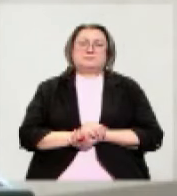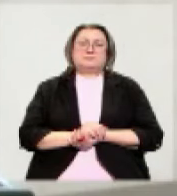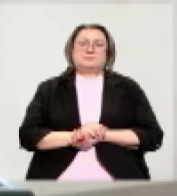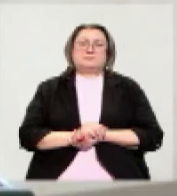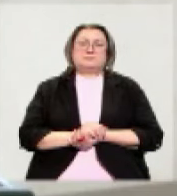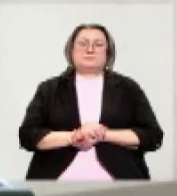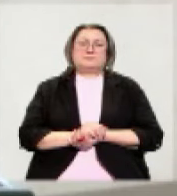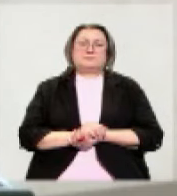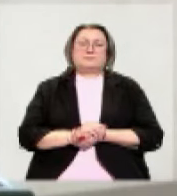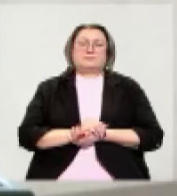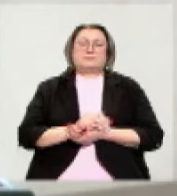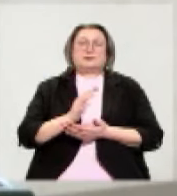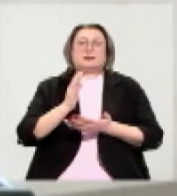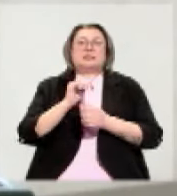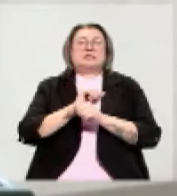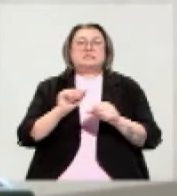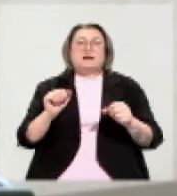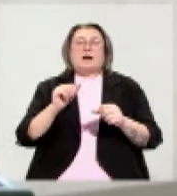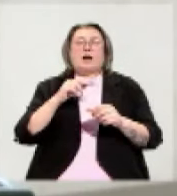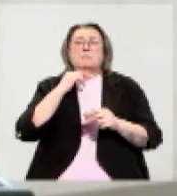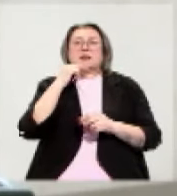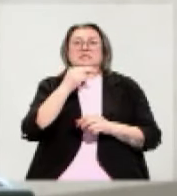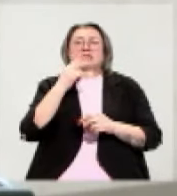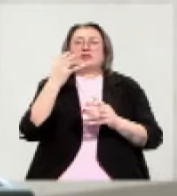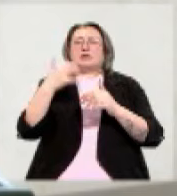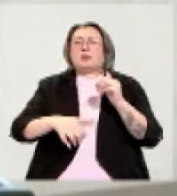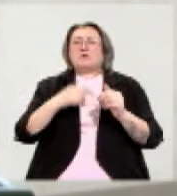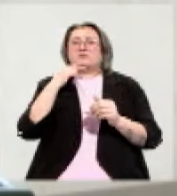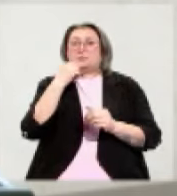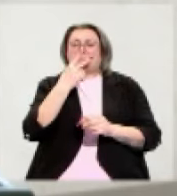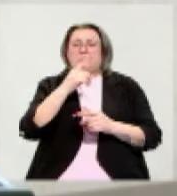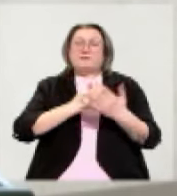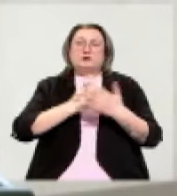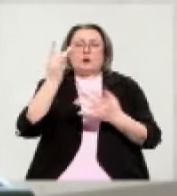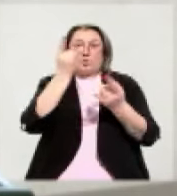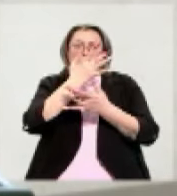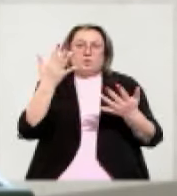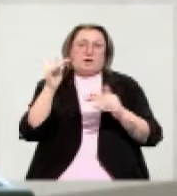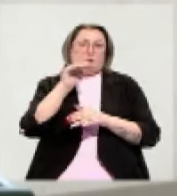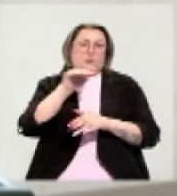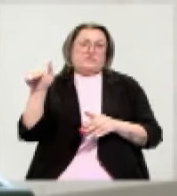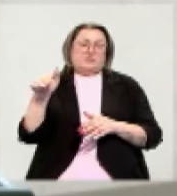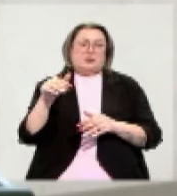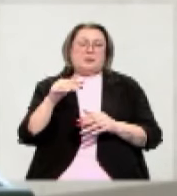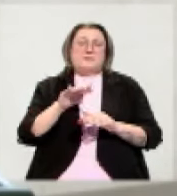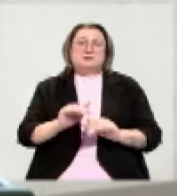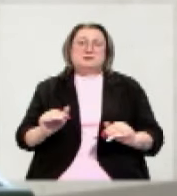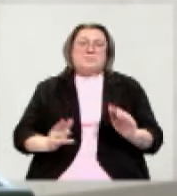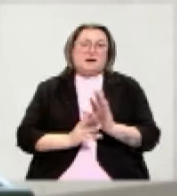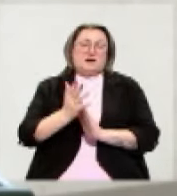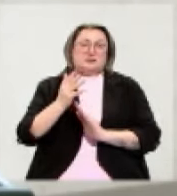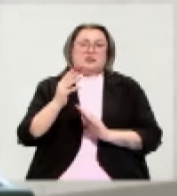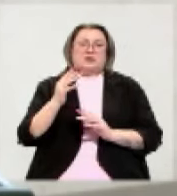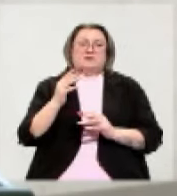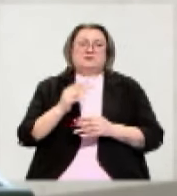Жас ұрпақ тәрбиесі мен мәдени деңгейімізді көтеру мәселесіне мұқият көңіл бөлмесек болмайды. Жабайылық анайылыққа